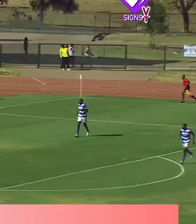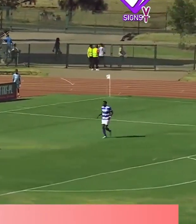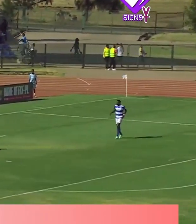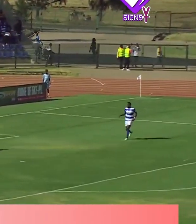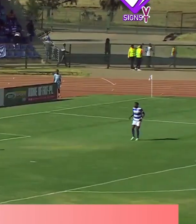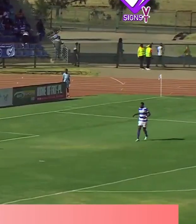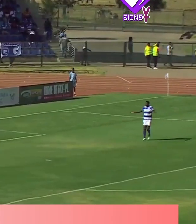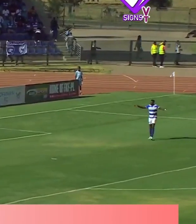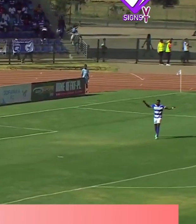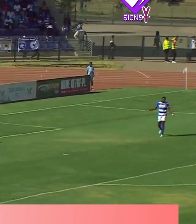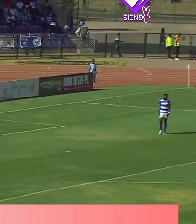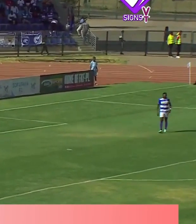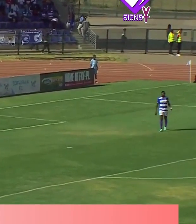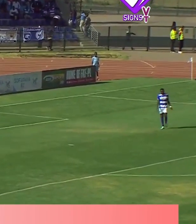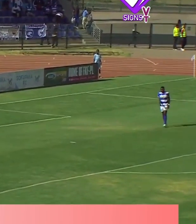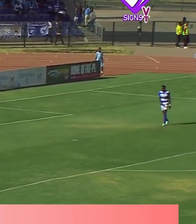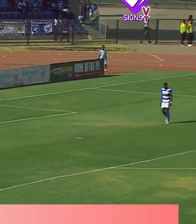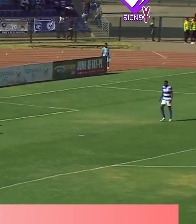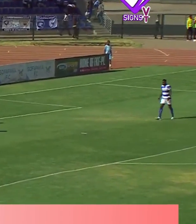Mali inaletwa ndani. Goal!